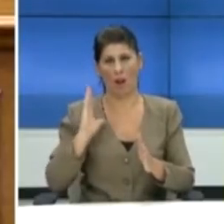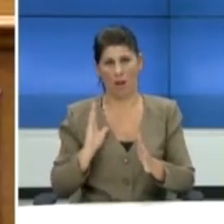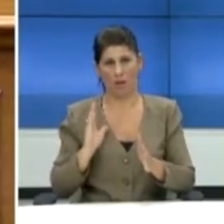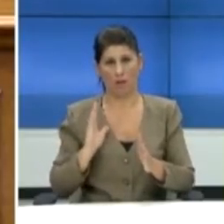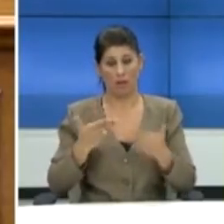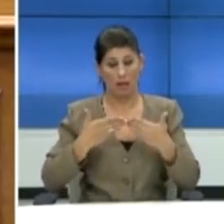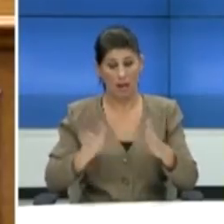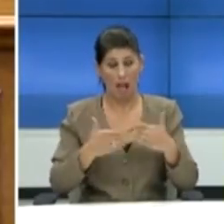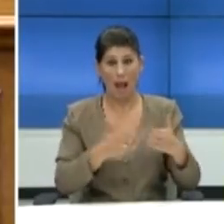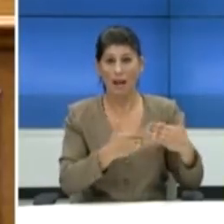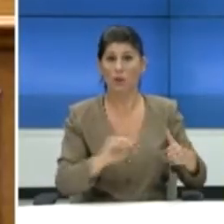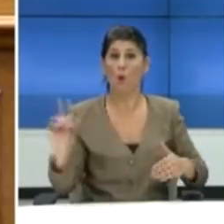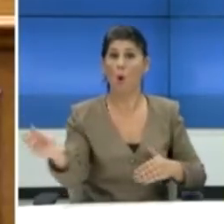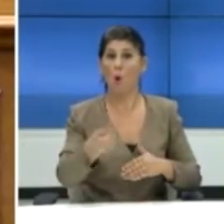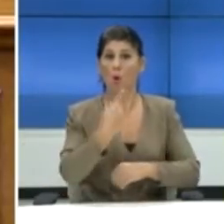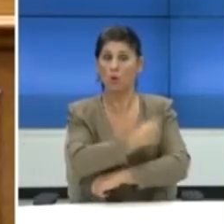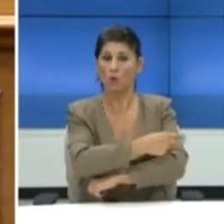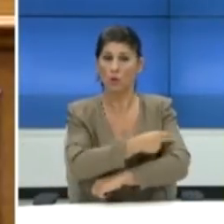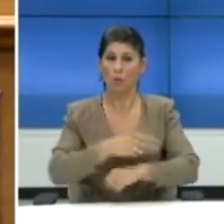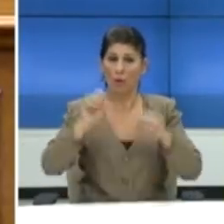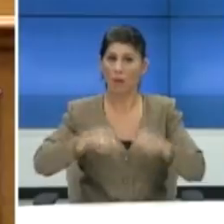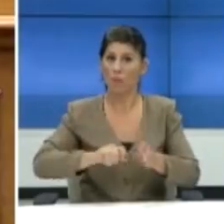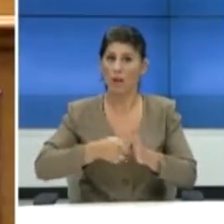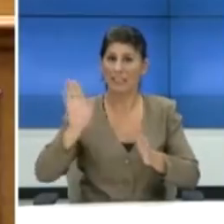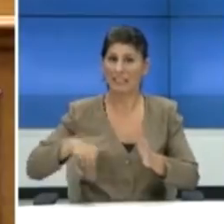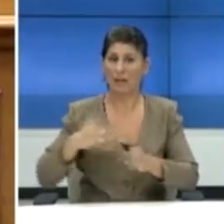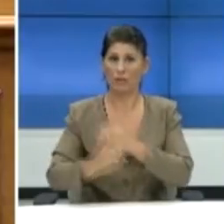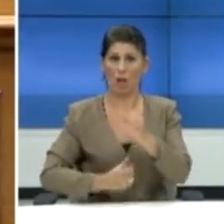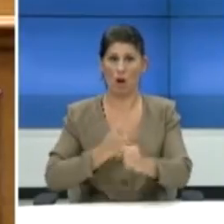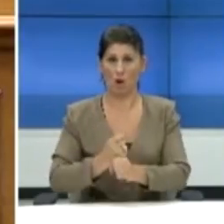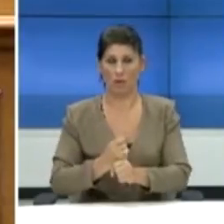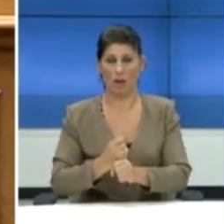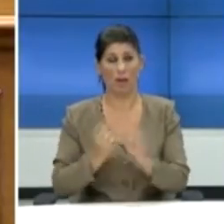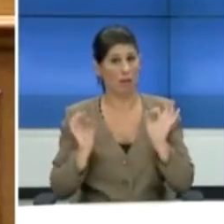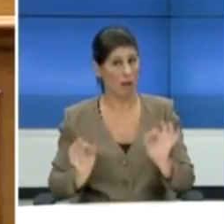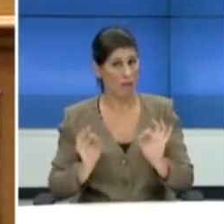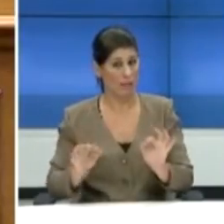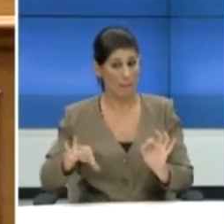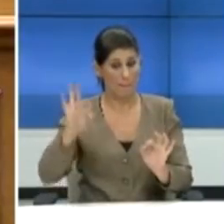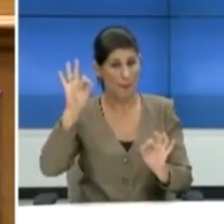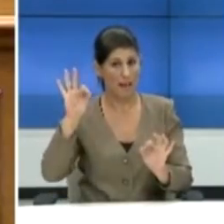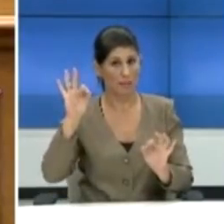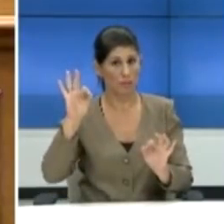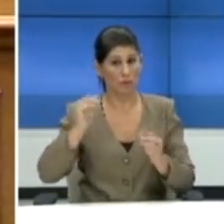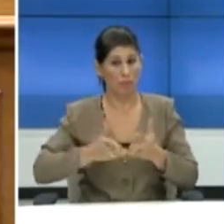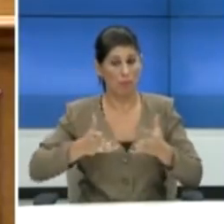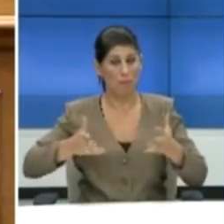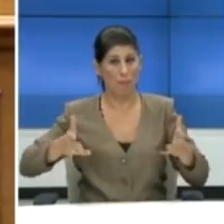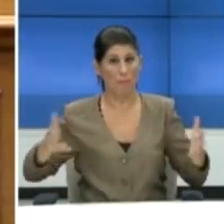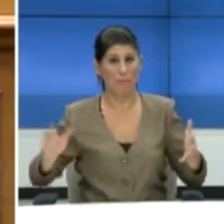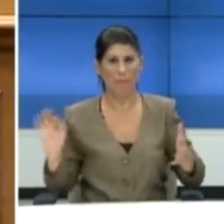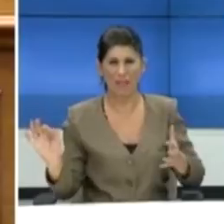ανοίξουν όλα τα νοσοκομεία που έκλεισαν τα τελευταία χρόνια. Και βέβαια, σε περίπτωση γιγάντωσης